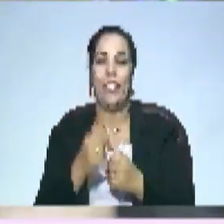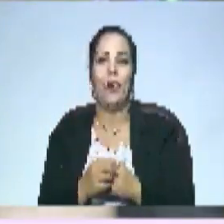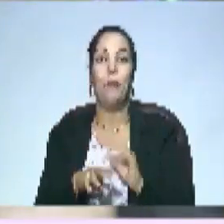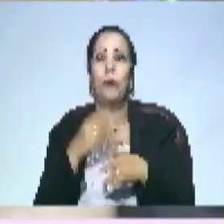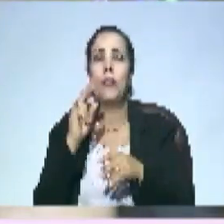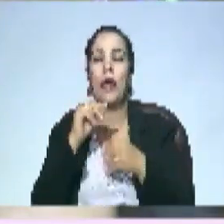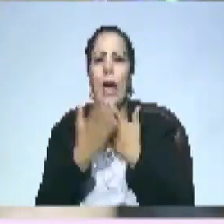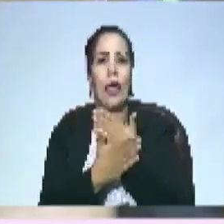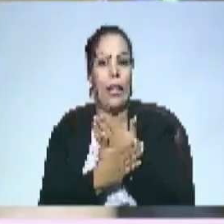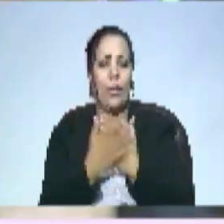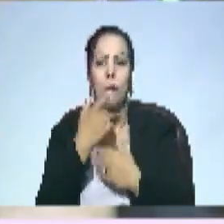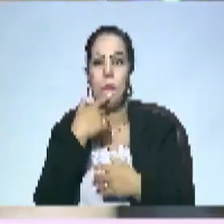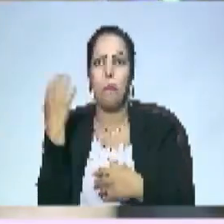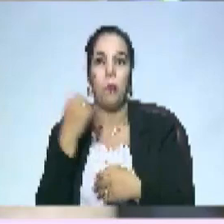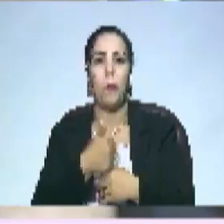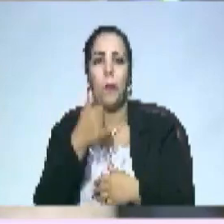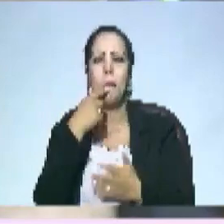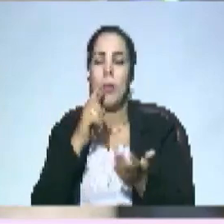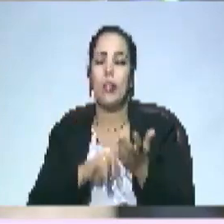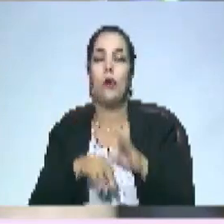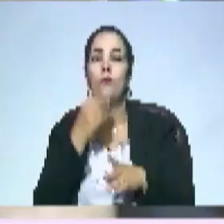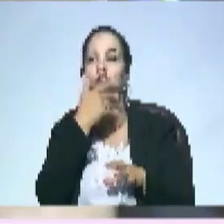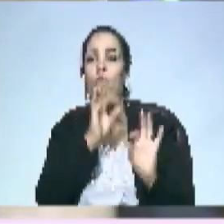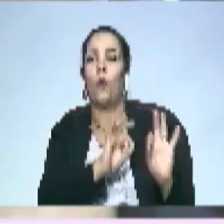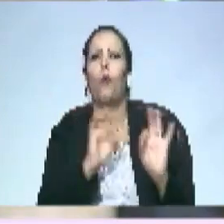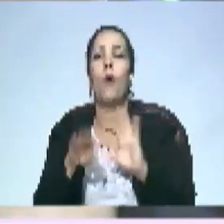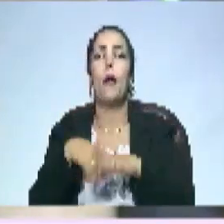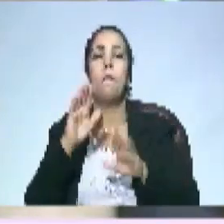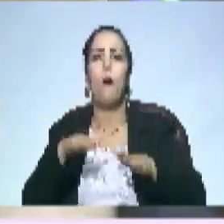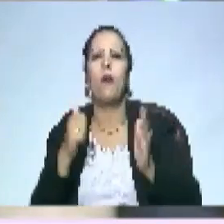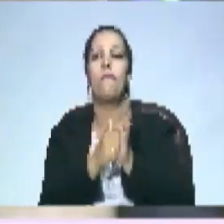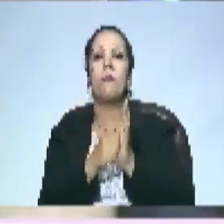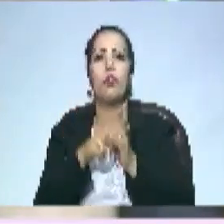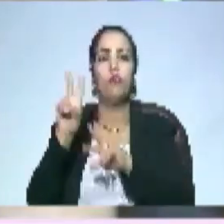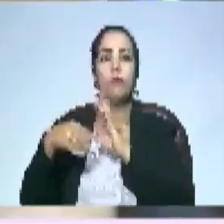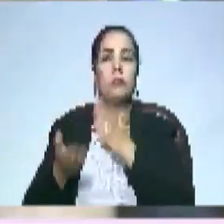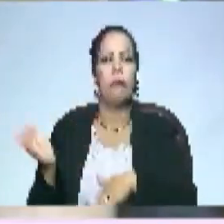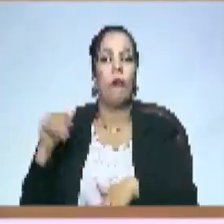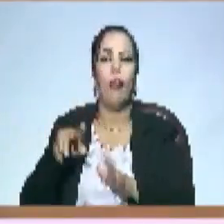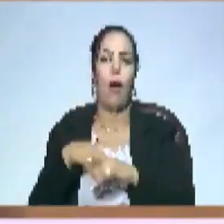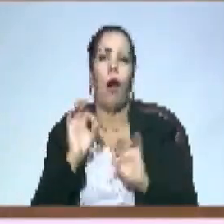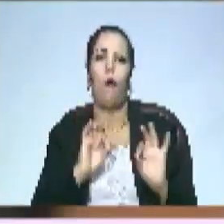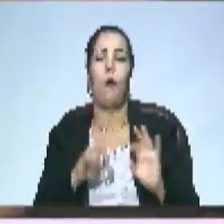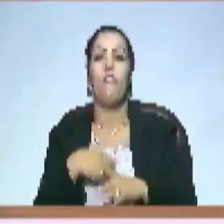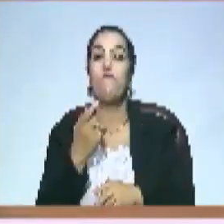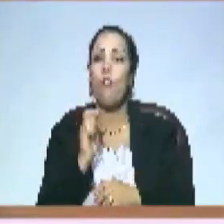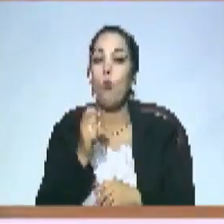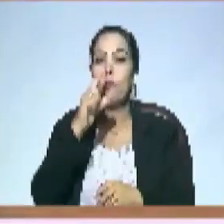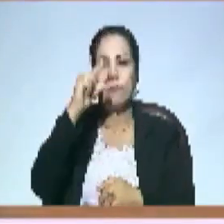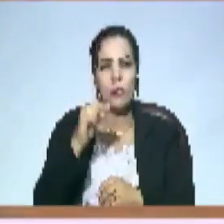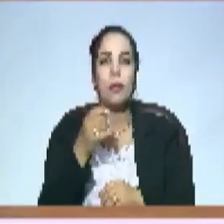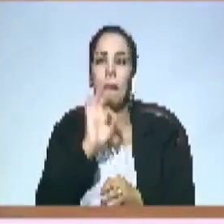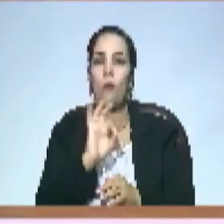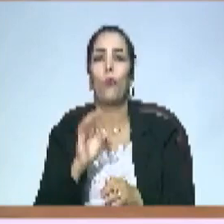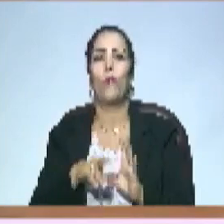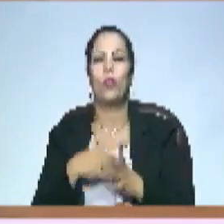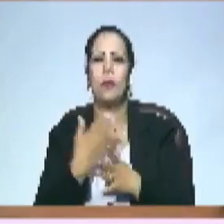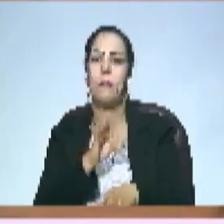حاجة جديدة وجميلة وبنفس الحاجات اللي موجودة عندنا في البيت، والتكلفة بتاعتها برضو هتبقى مش كتيرة